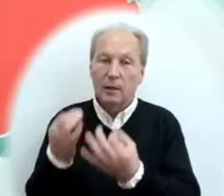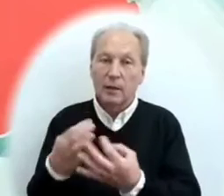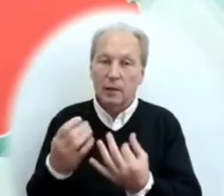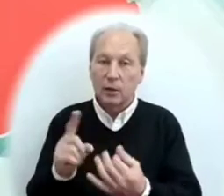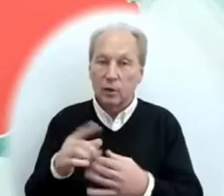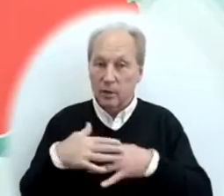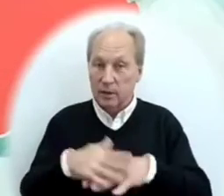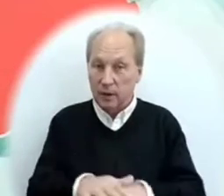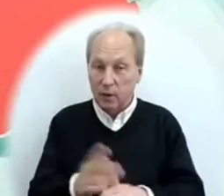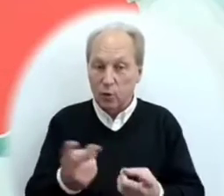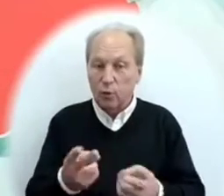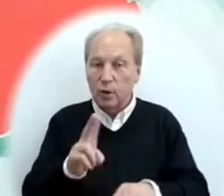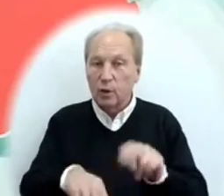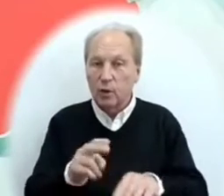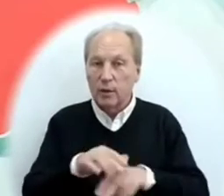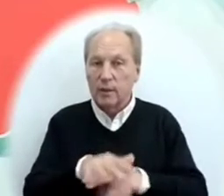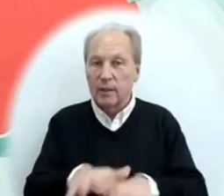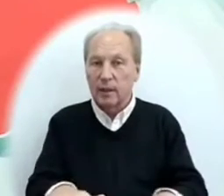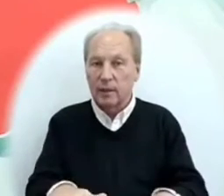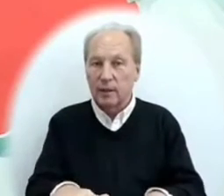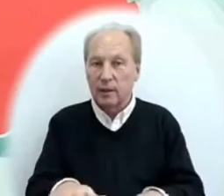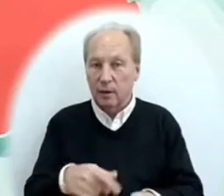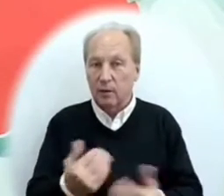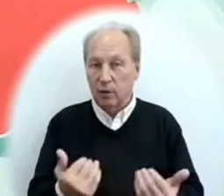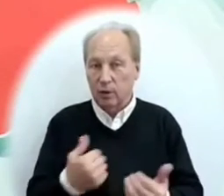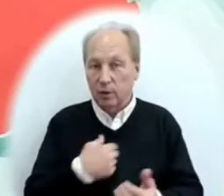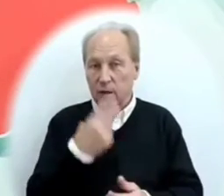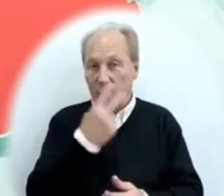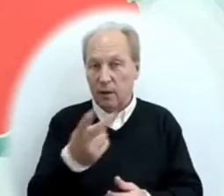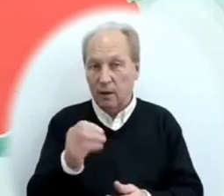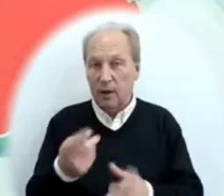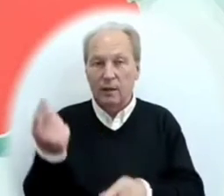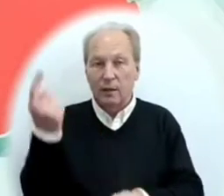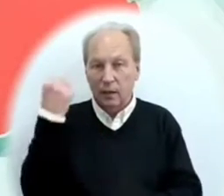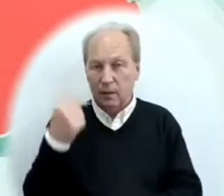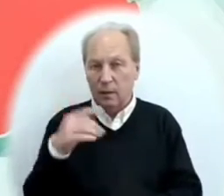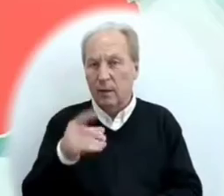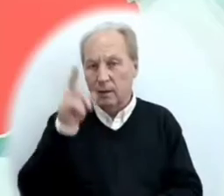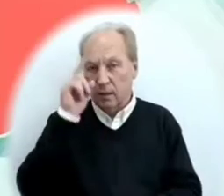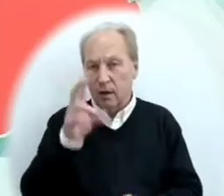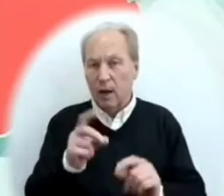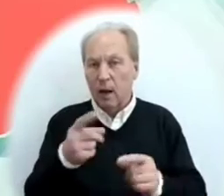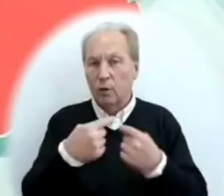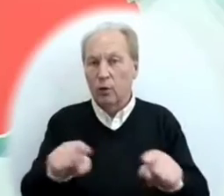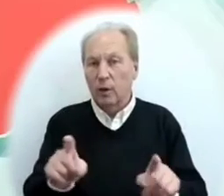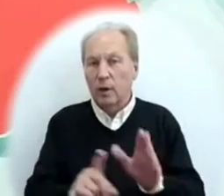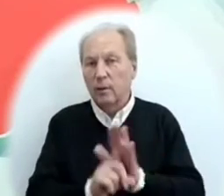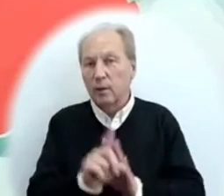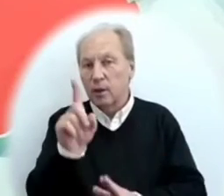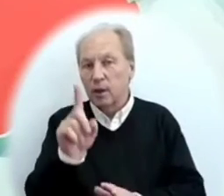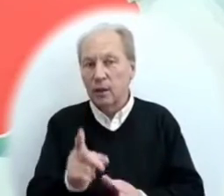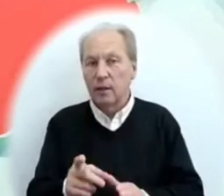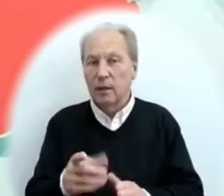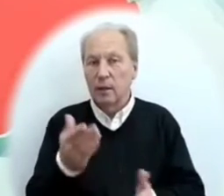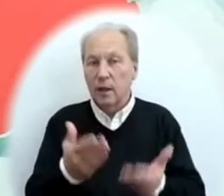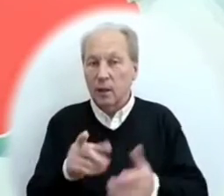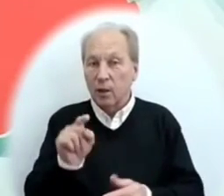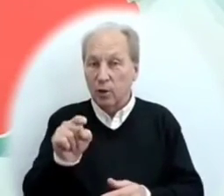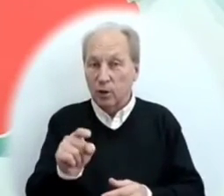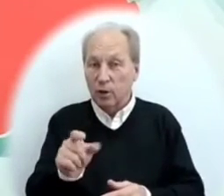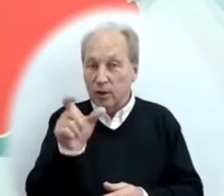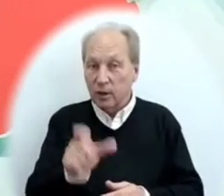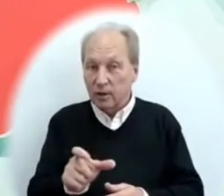надо строить сеть. Я сейчас, глядя уже вот, ну, назад, и знаю, как с другими происходило, и думаю, вот если бы тот человек мне не